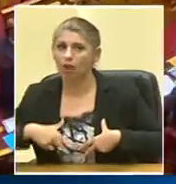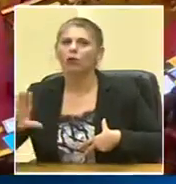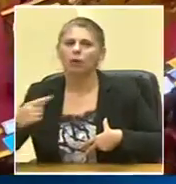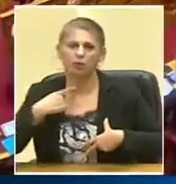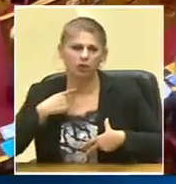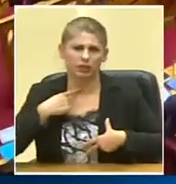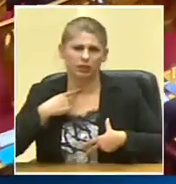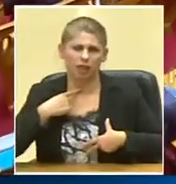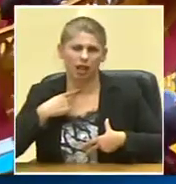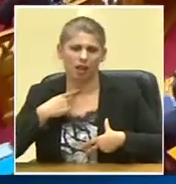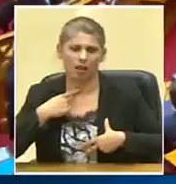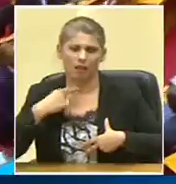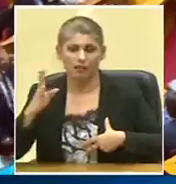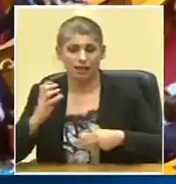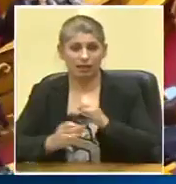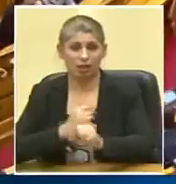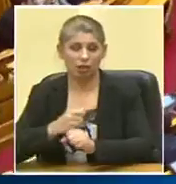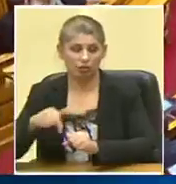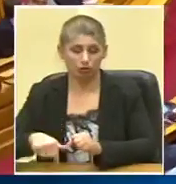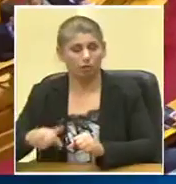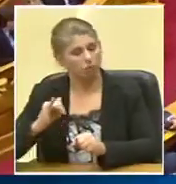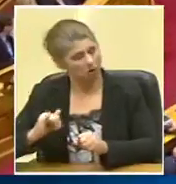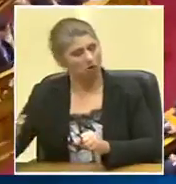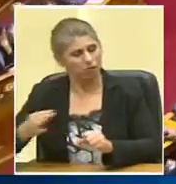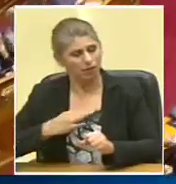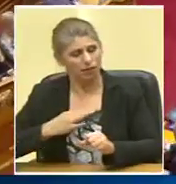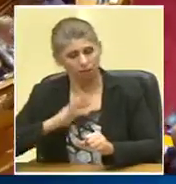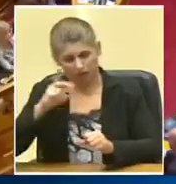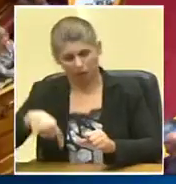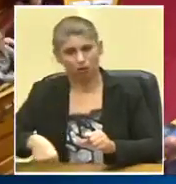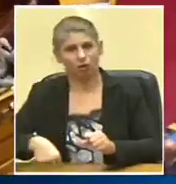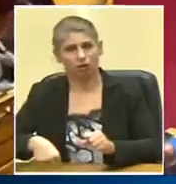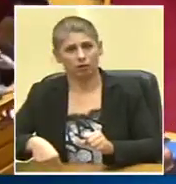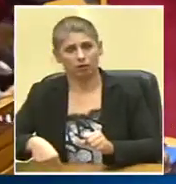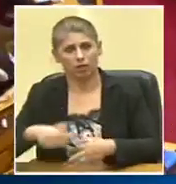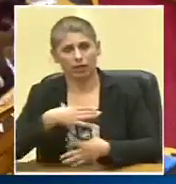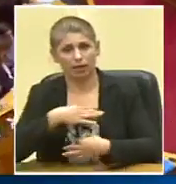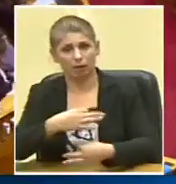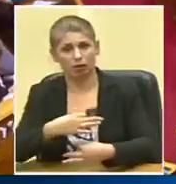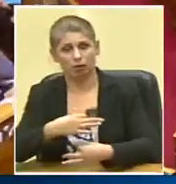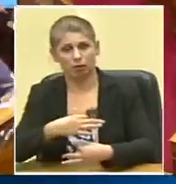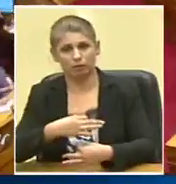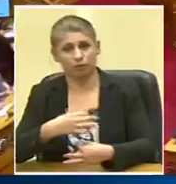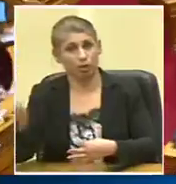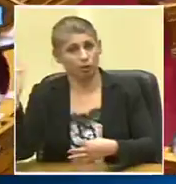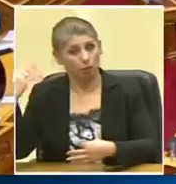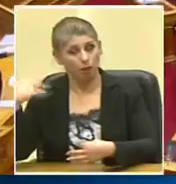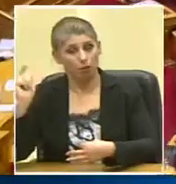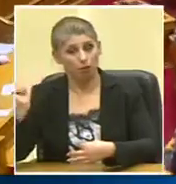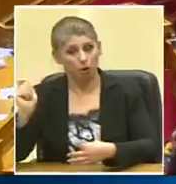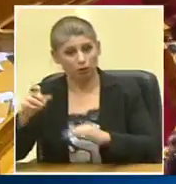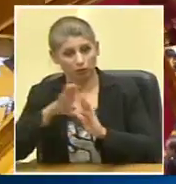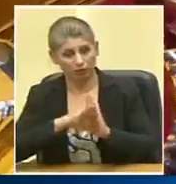όπως μας έλεγαν και όπως μας λένε ακόμα κάποιοι εκπρόσωποι του παλιού πολιτικού